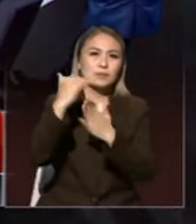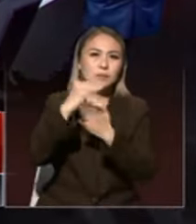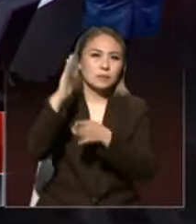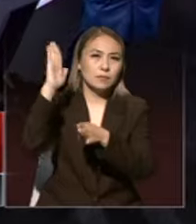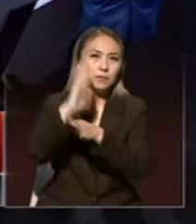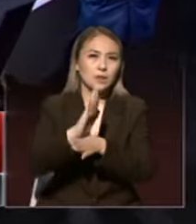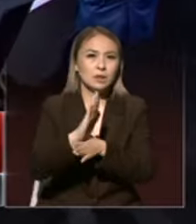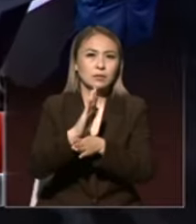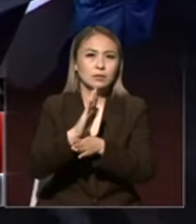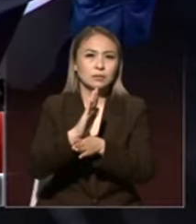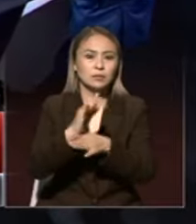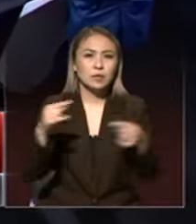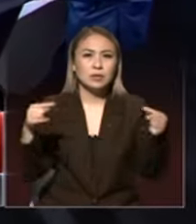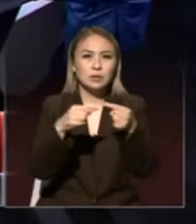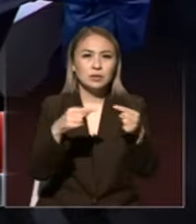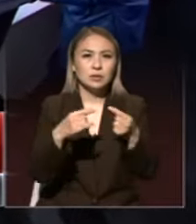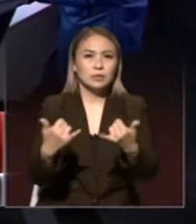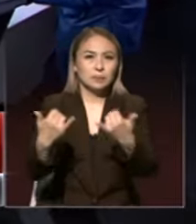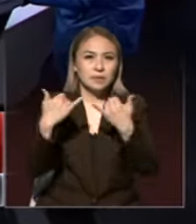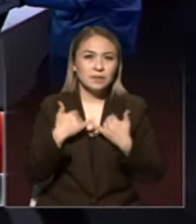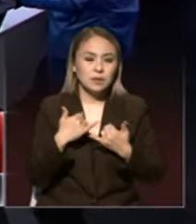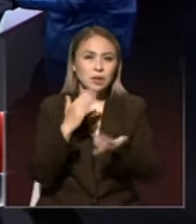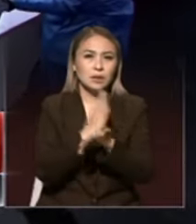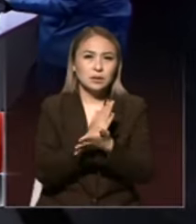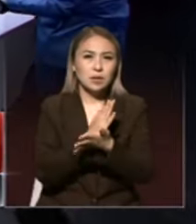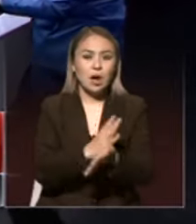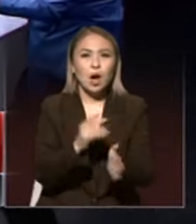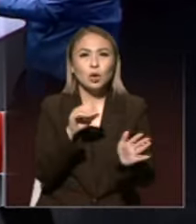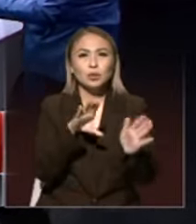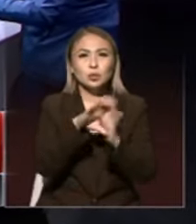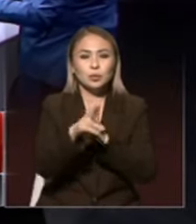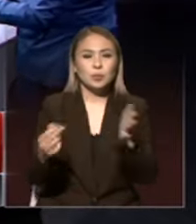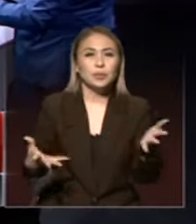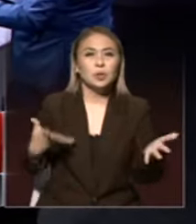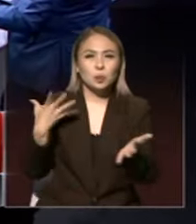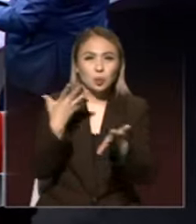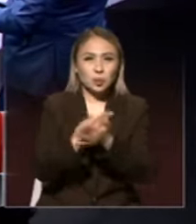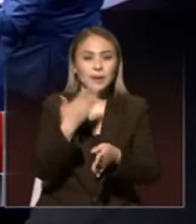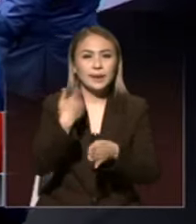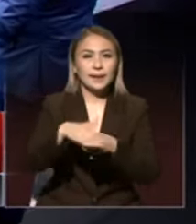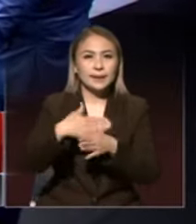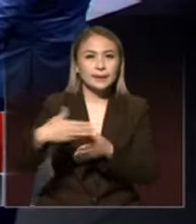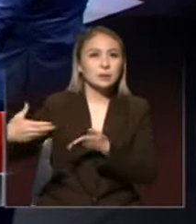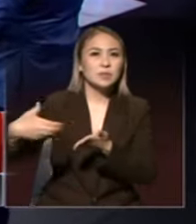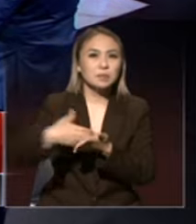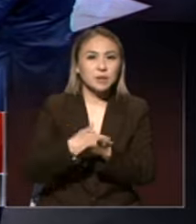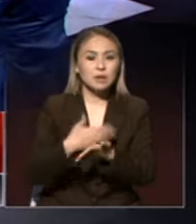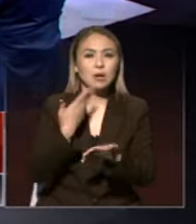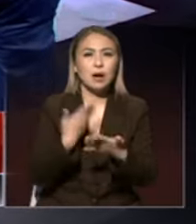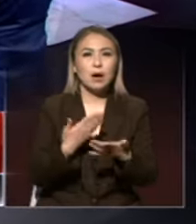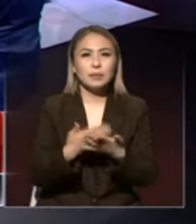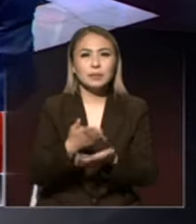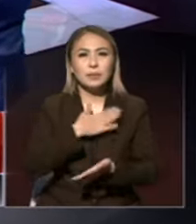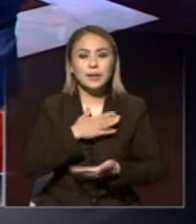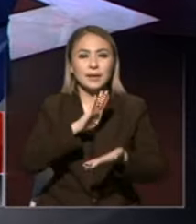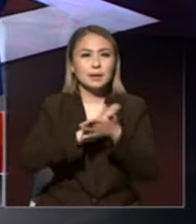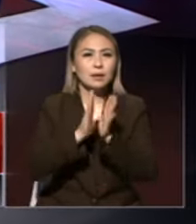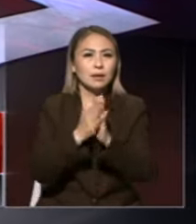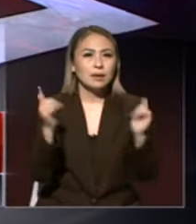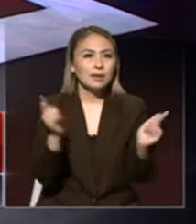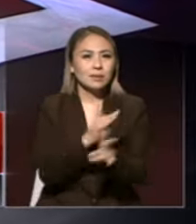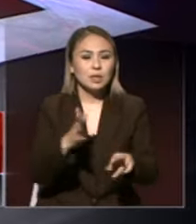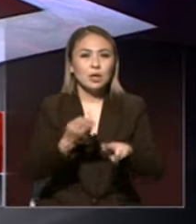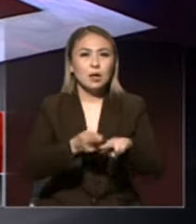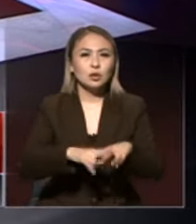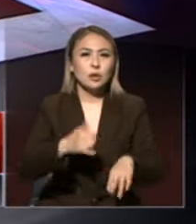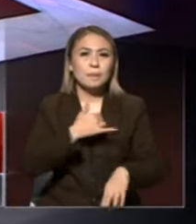бұйрықты нақтығып жеткізеді бізге. Субсидиямызды төлейді, кредитімізді береді. Ал енді мен келіспейтінім тек қана осы, мынау